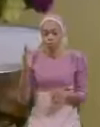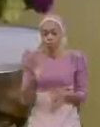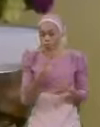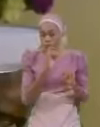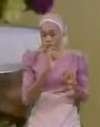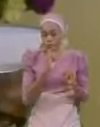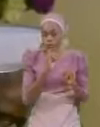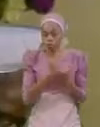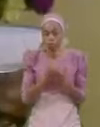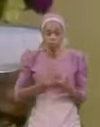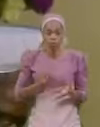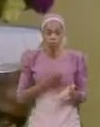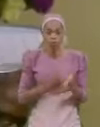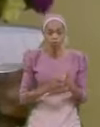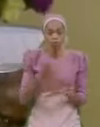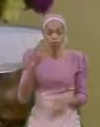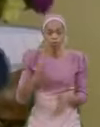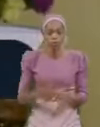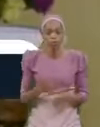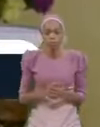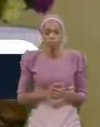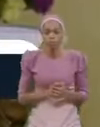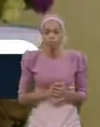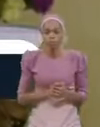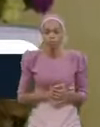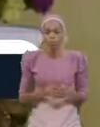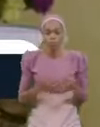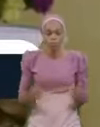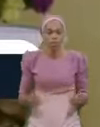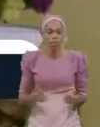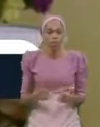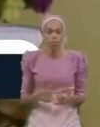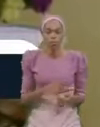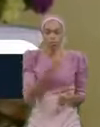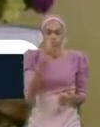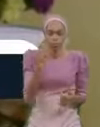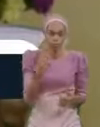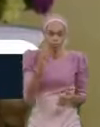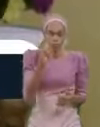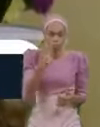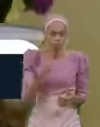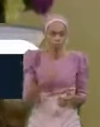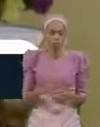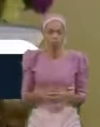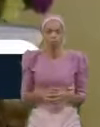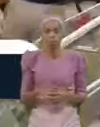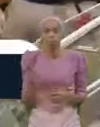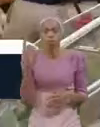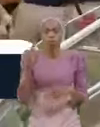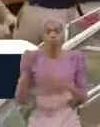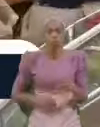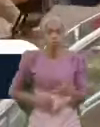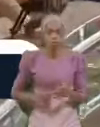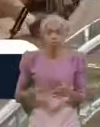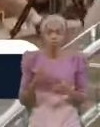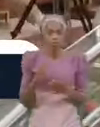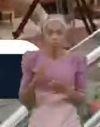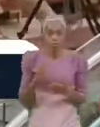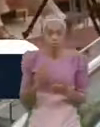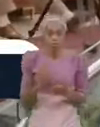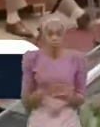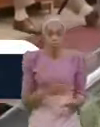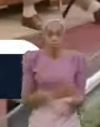Jésus n allons maintenant voir les principes énumérer les prinpes qui doivent guider les questions répondes